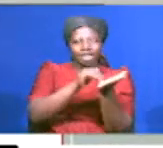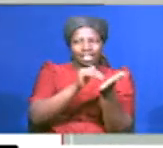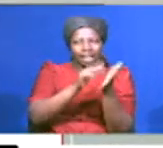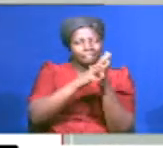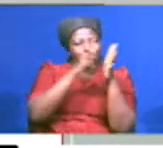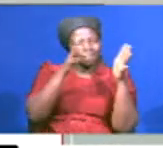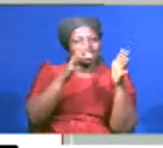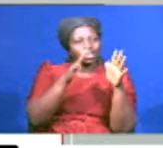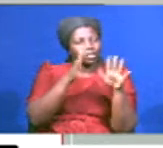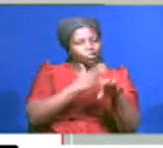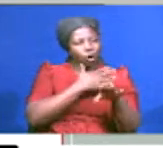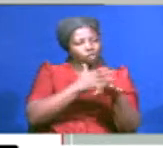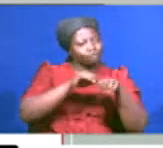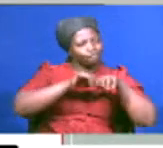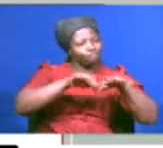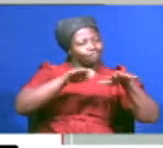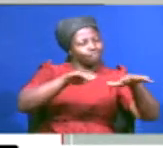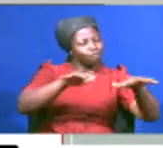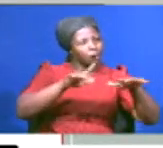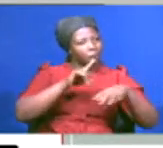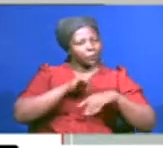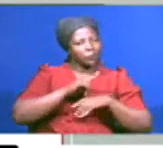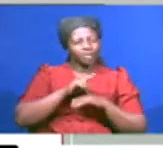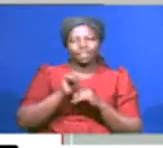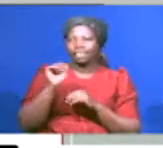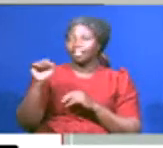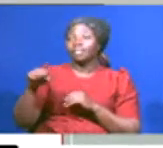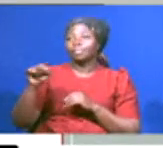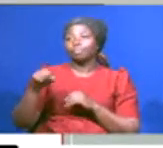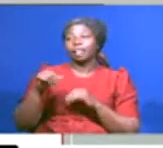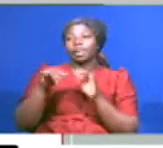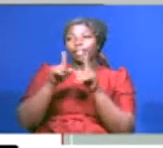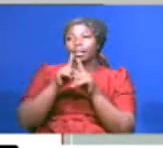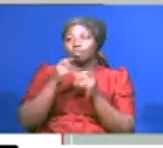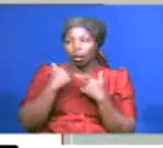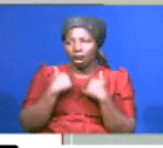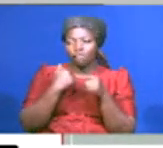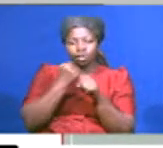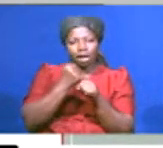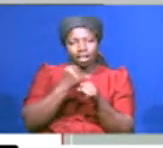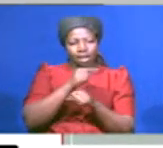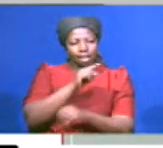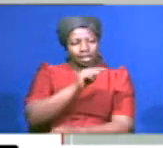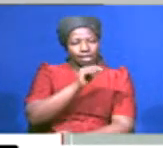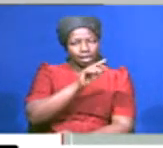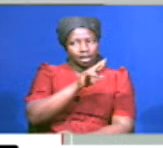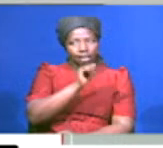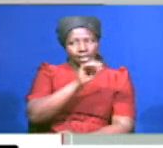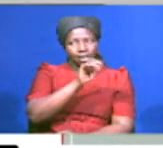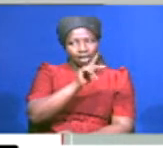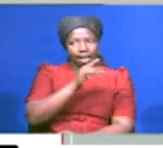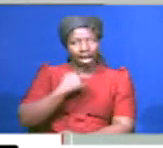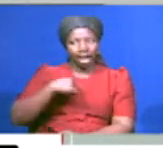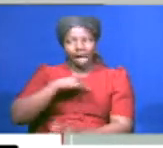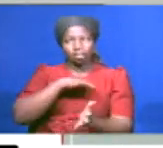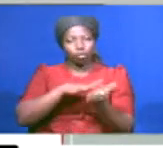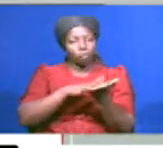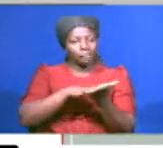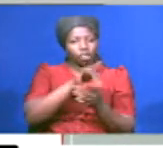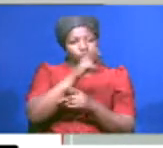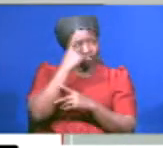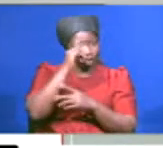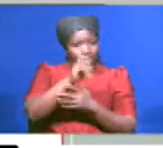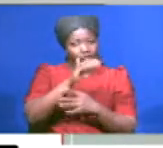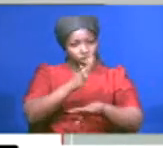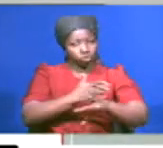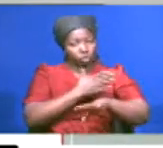Yeah. Now, you've also done a track. We commend you for that song. It was an amazing